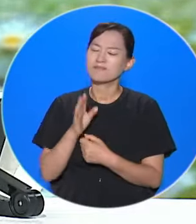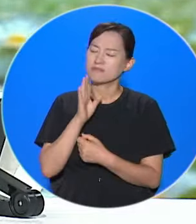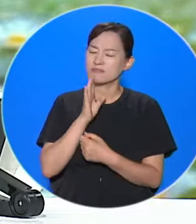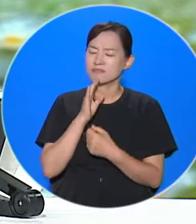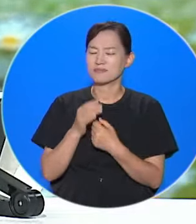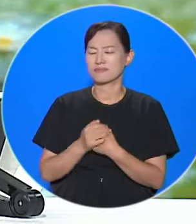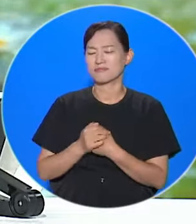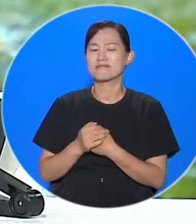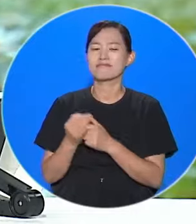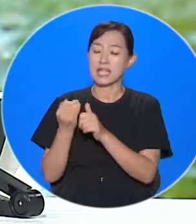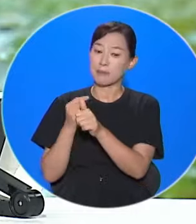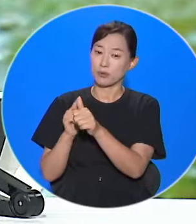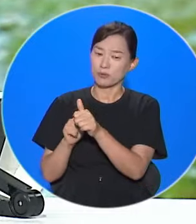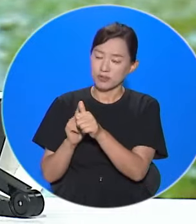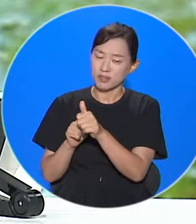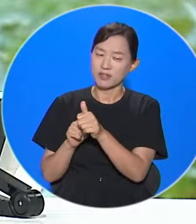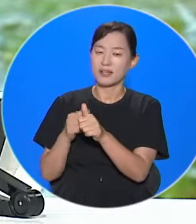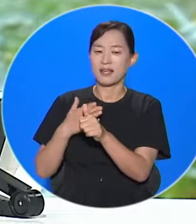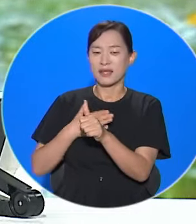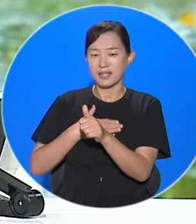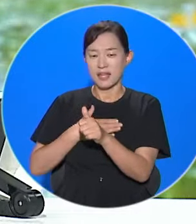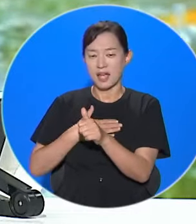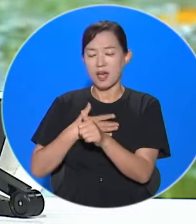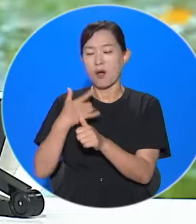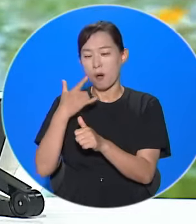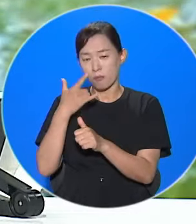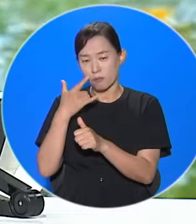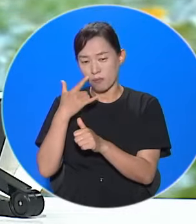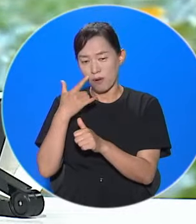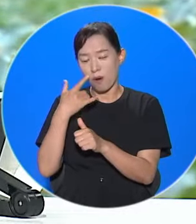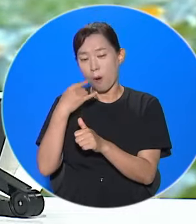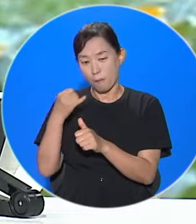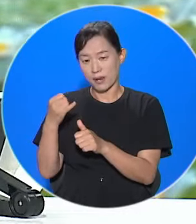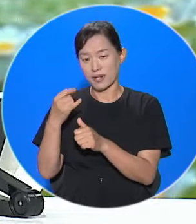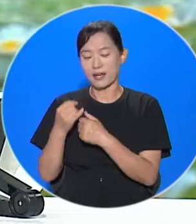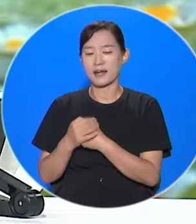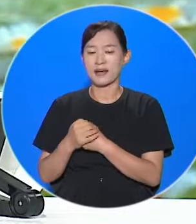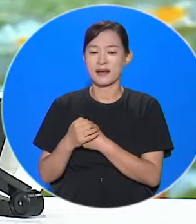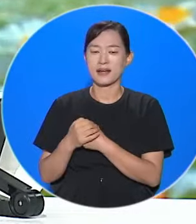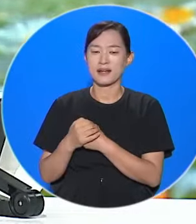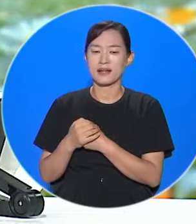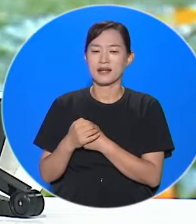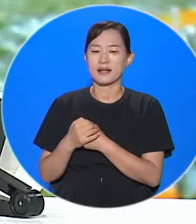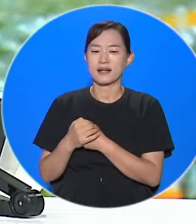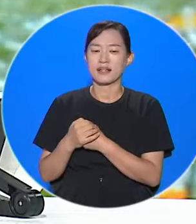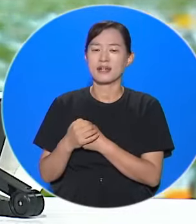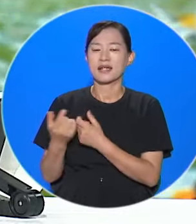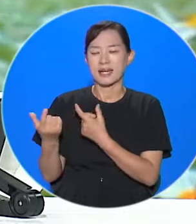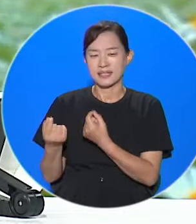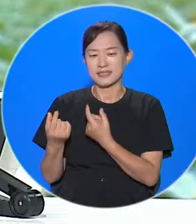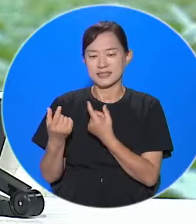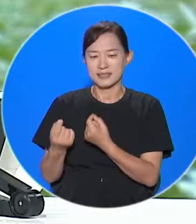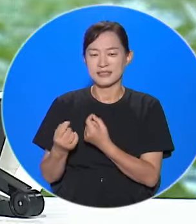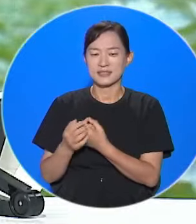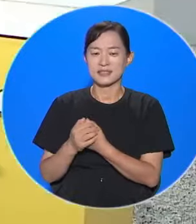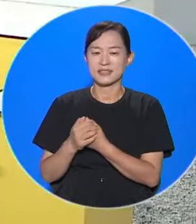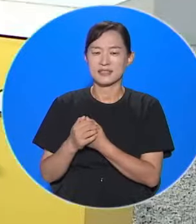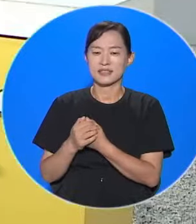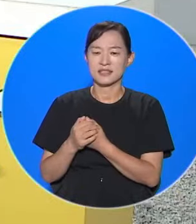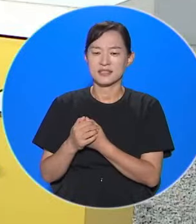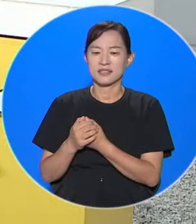지금 남편이랑 네. 저희 친정 어머니께서 네. 그 각자의 이제 위치에서 지금 같이 시청을 하고 계시거든요.